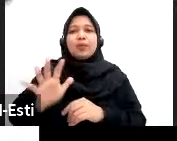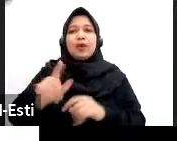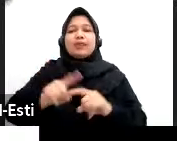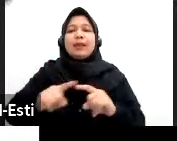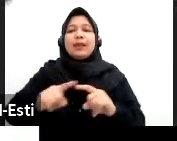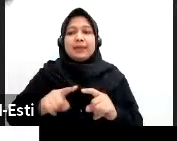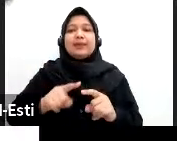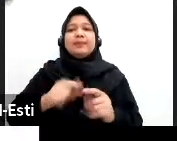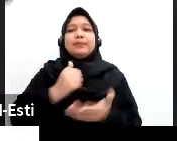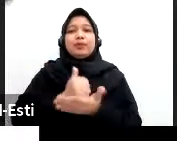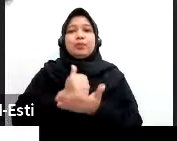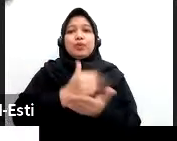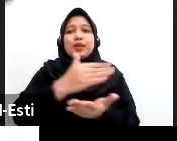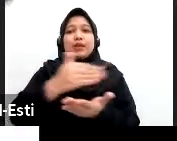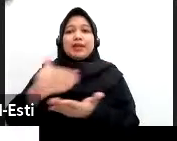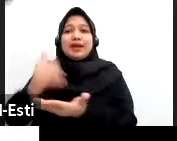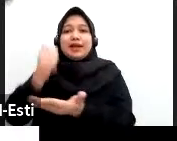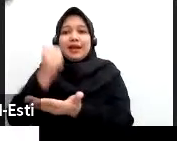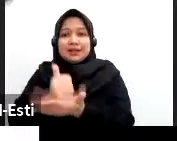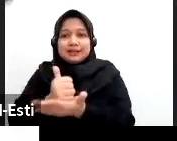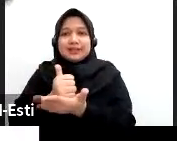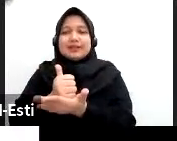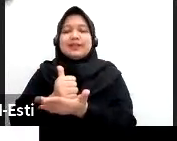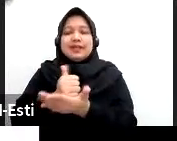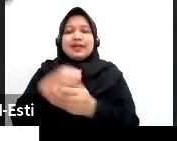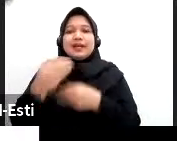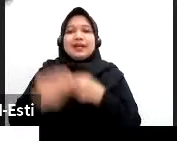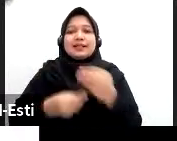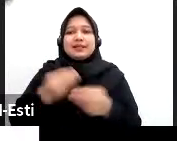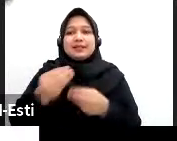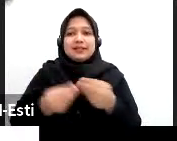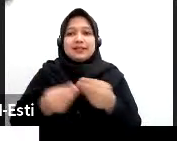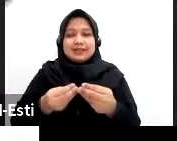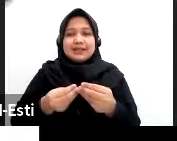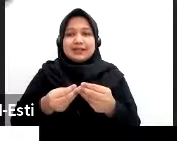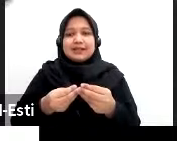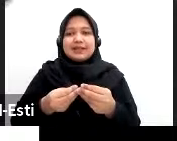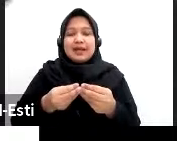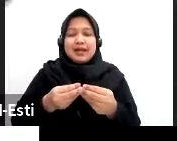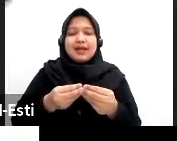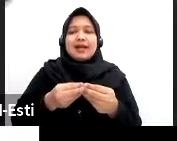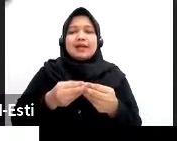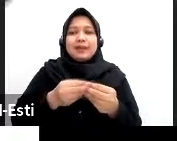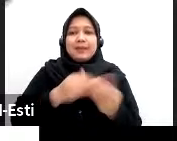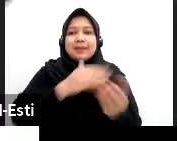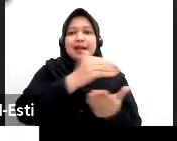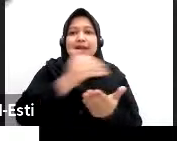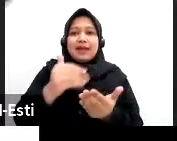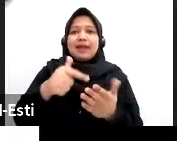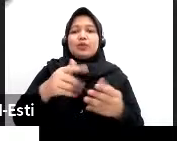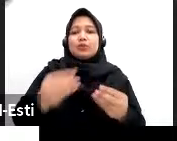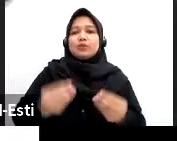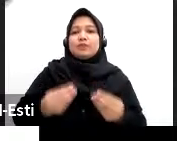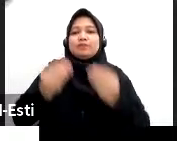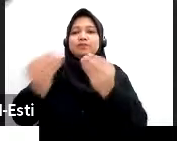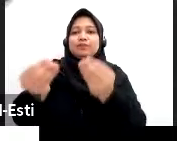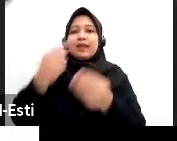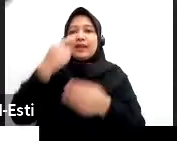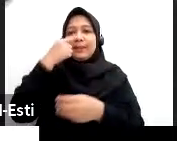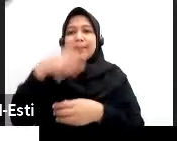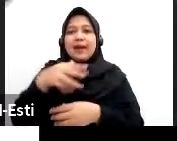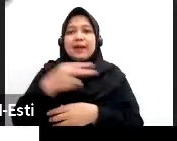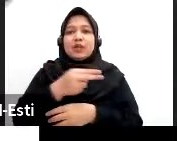doa real-time data translation Bridge punya para e-commerce yang disetorkan ke apa namanya ke Bank Indonesia